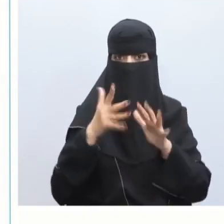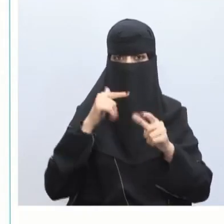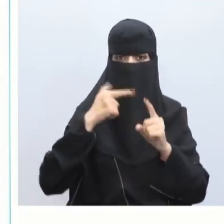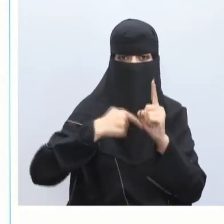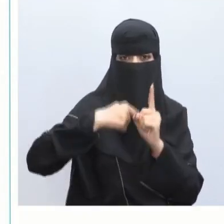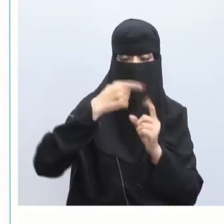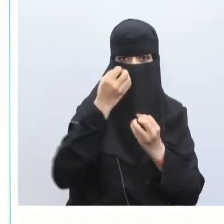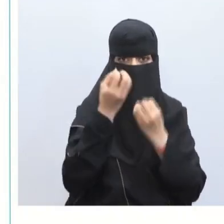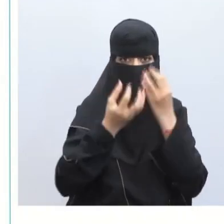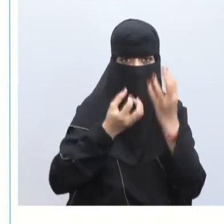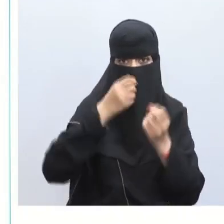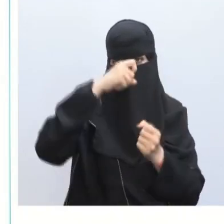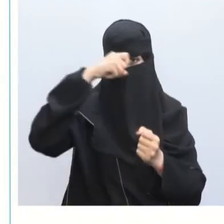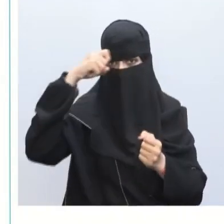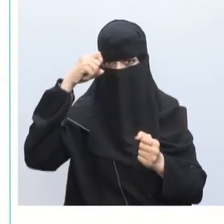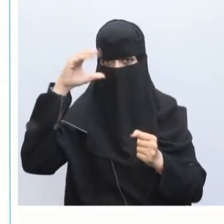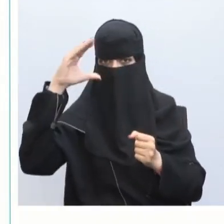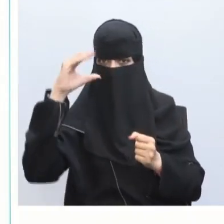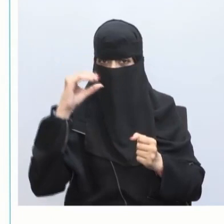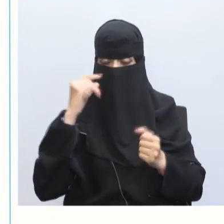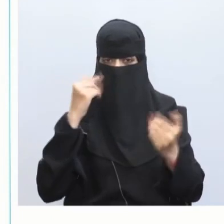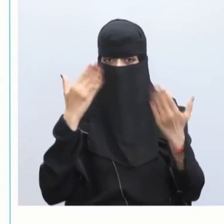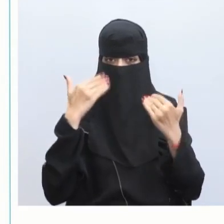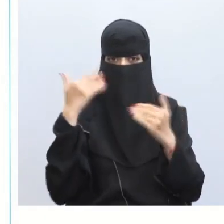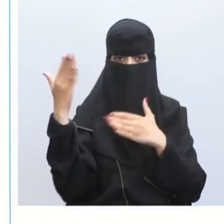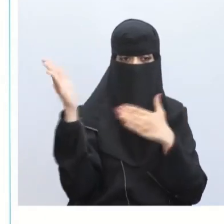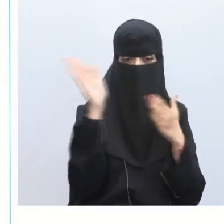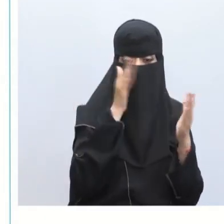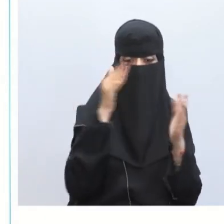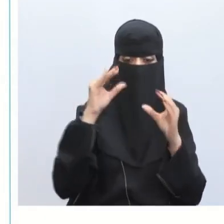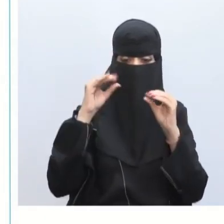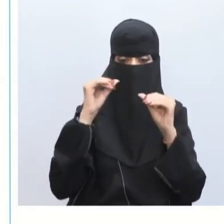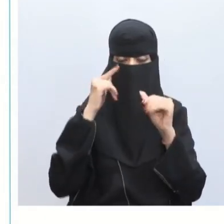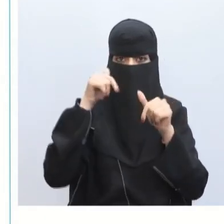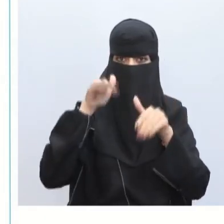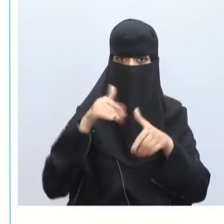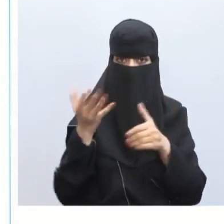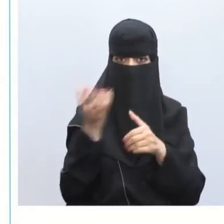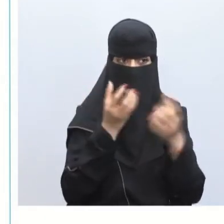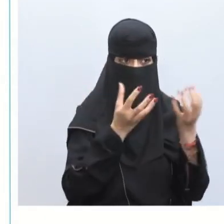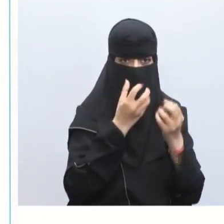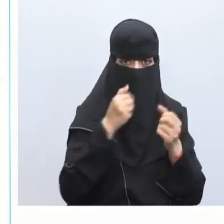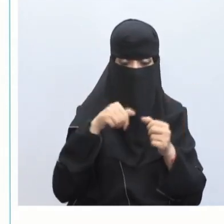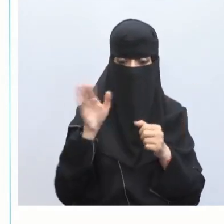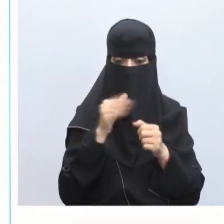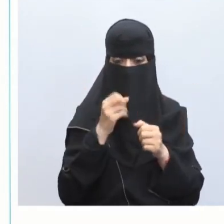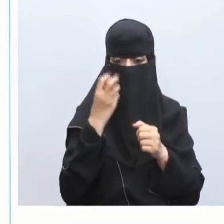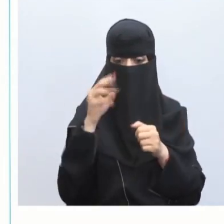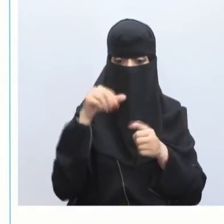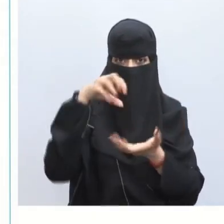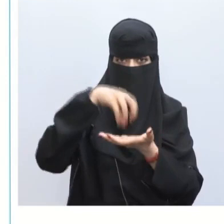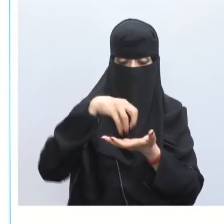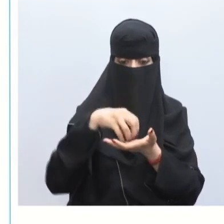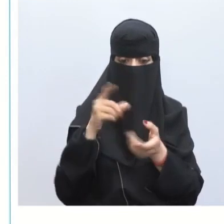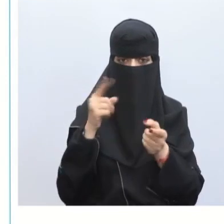الحراره والضغط الجوي والرياح والرطوبه فاذا جمعت حالات الطقس في